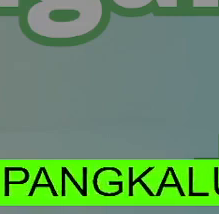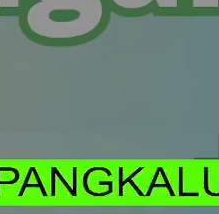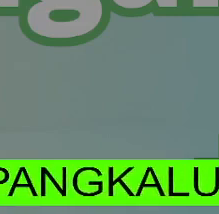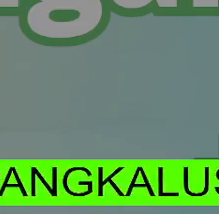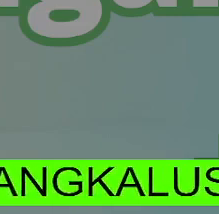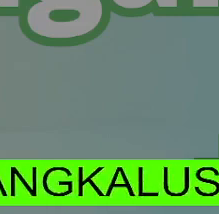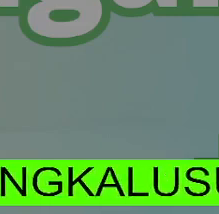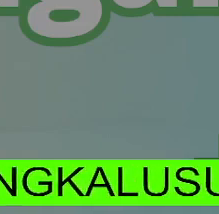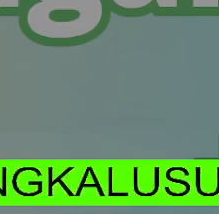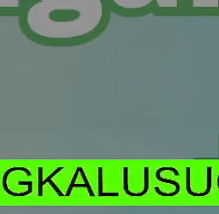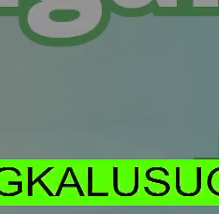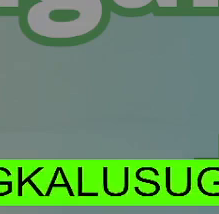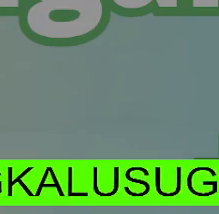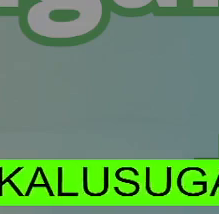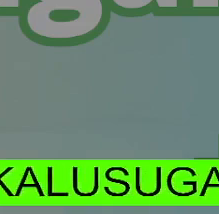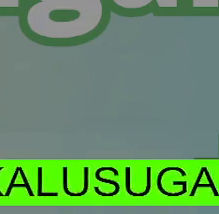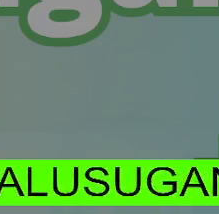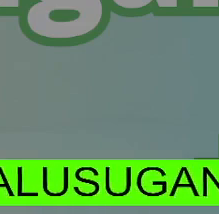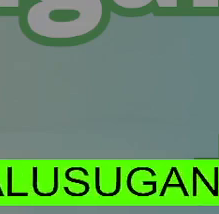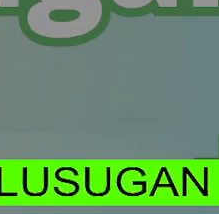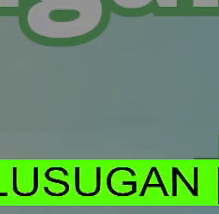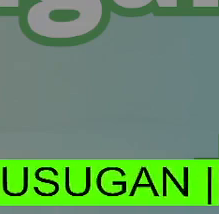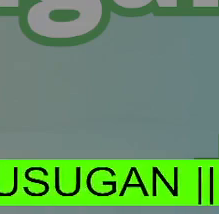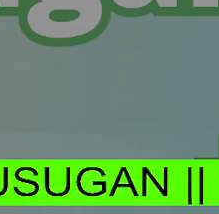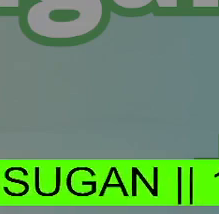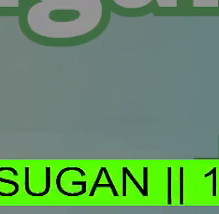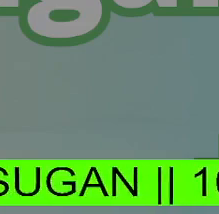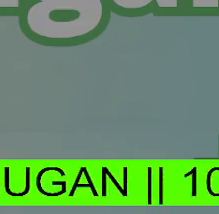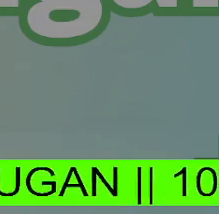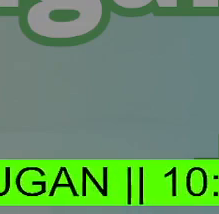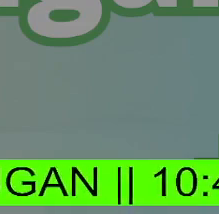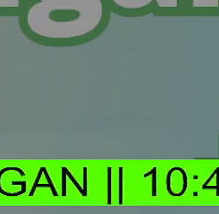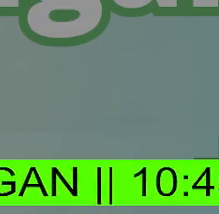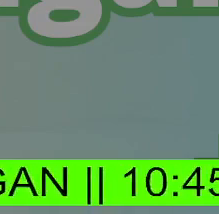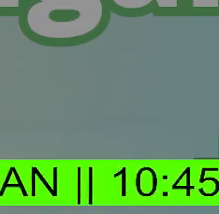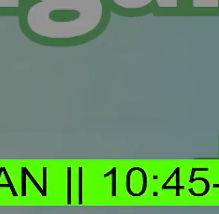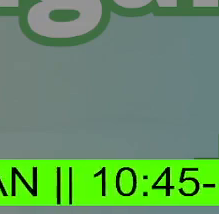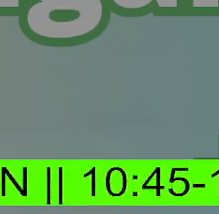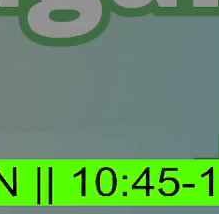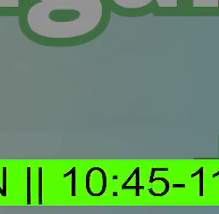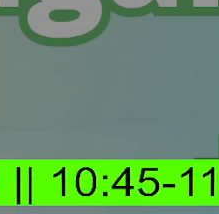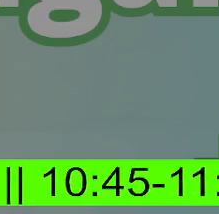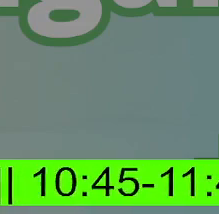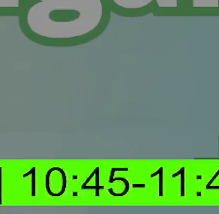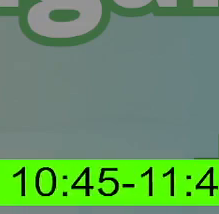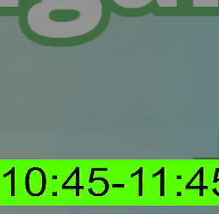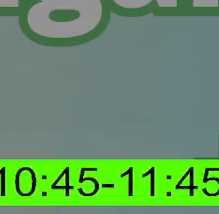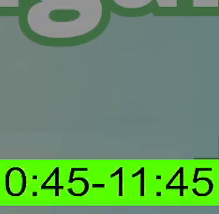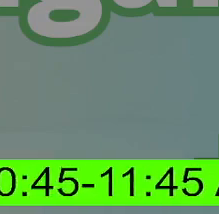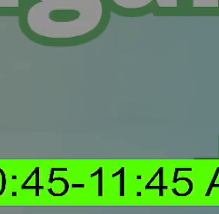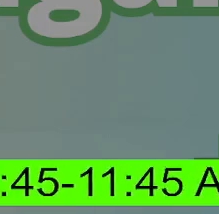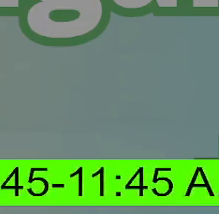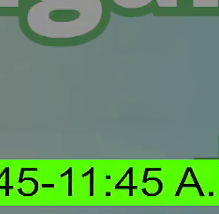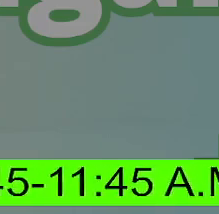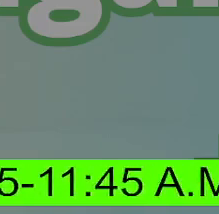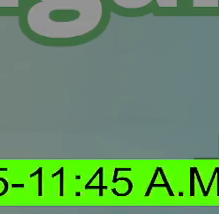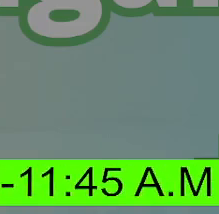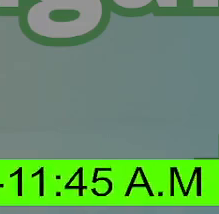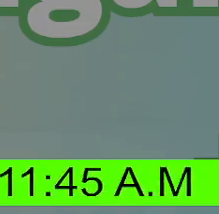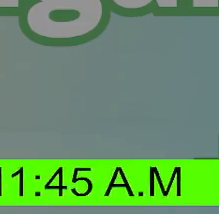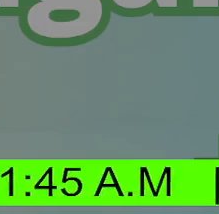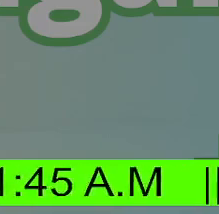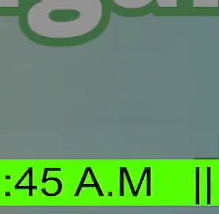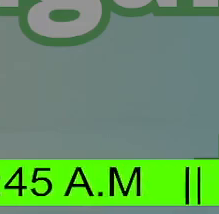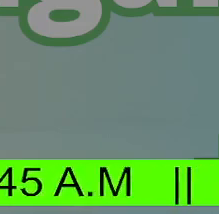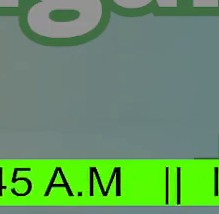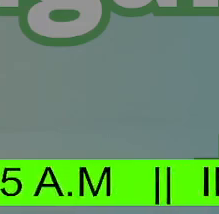ng holiday ang sa sugat ang kinalaman talaga niyan bit hindi gumagaling eh baka may Diabetes ka Oo kaya may infection